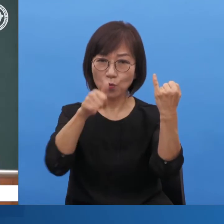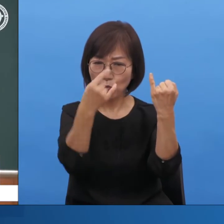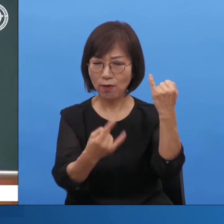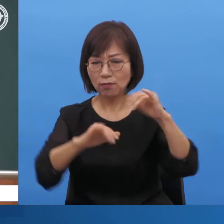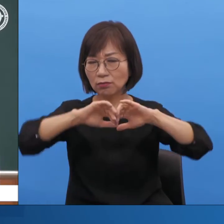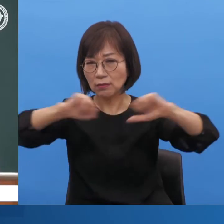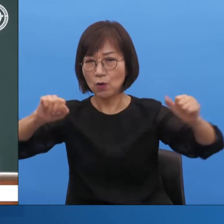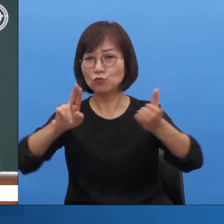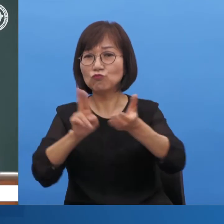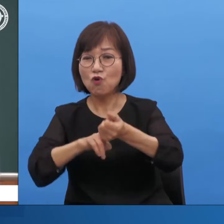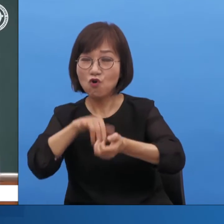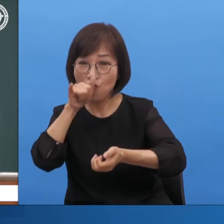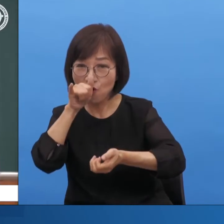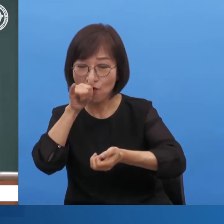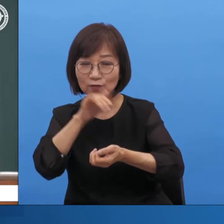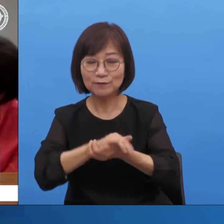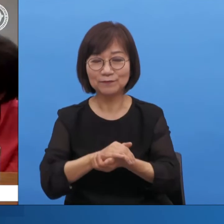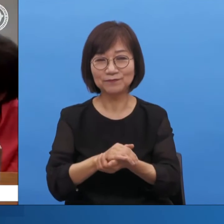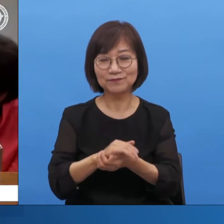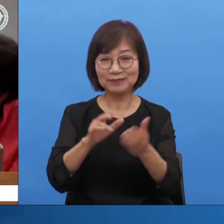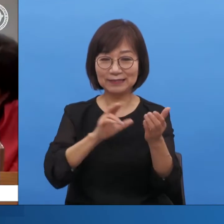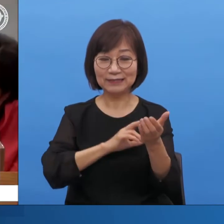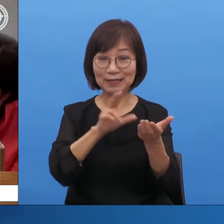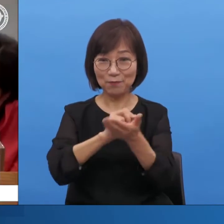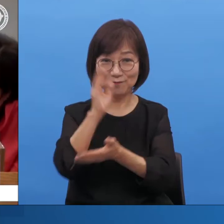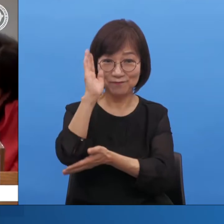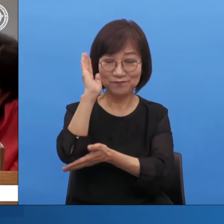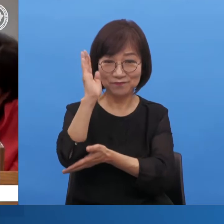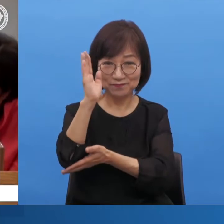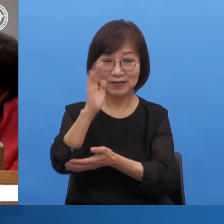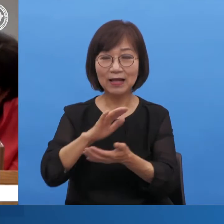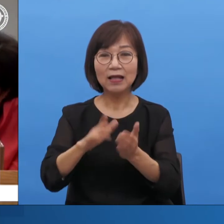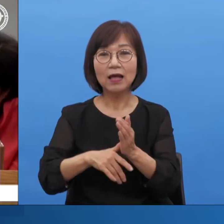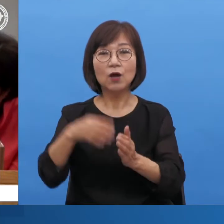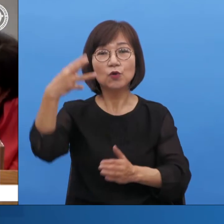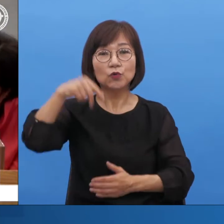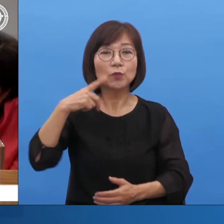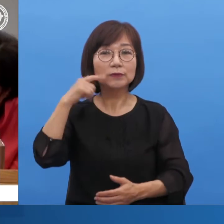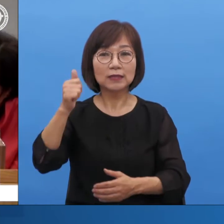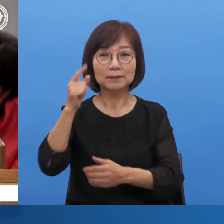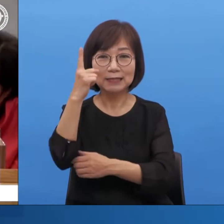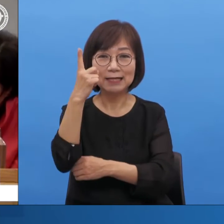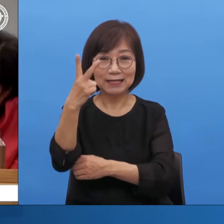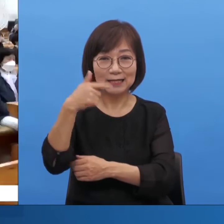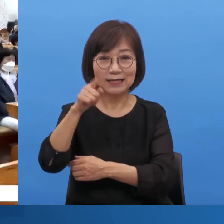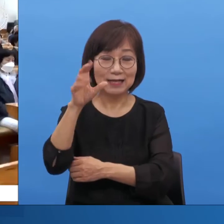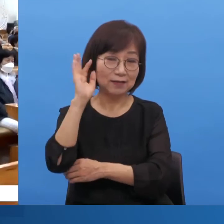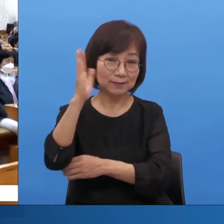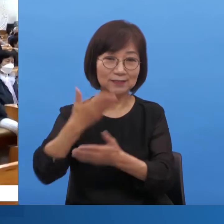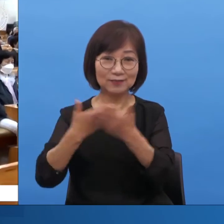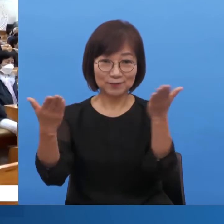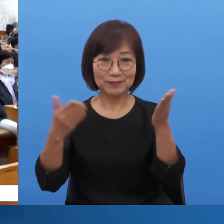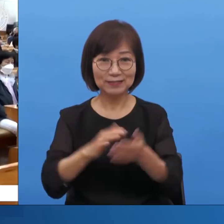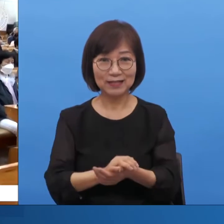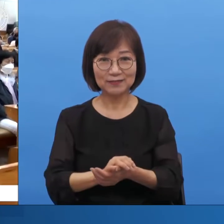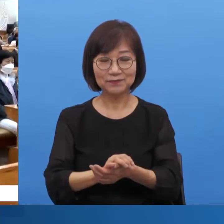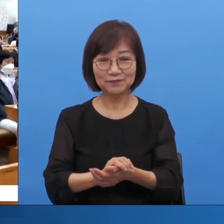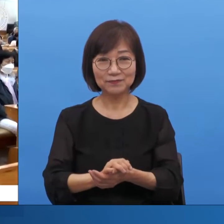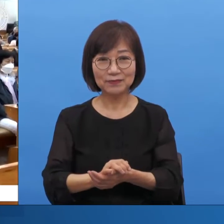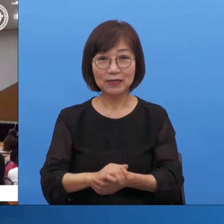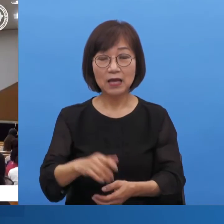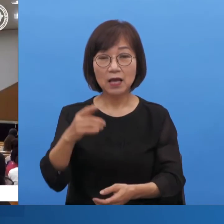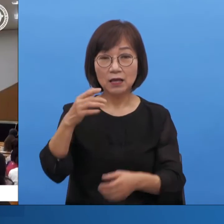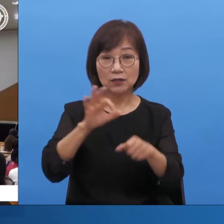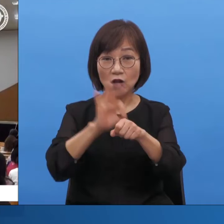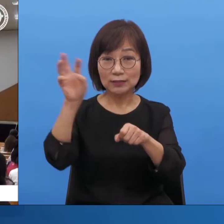주제로 열리는 이번 수련회는 류광수 목사가 2강의 메시지를 전합니다. 1강은 오전 10시